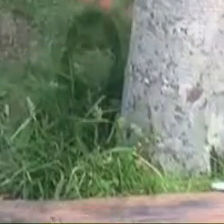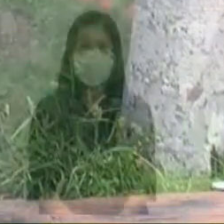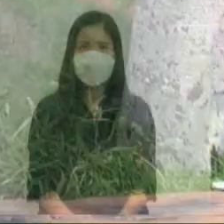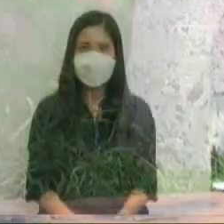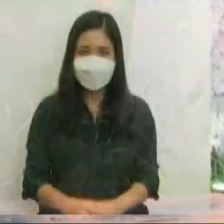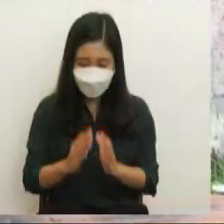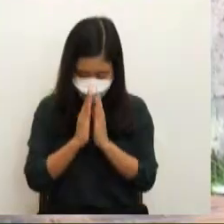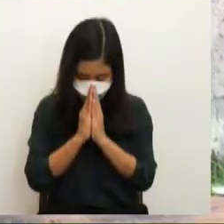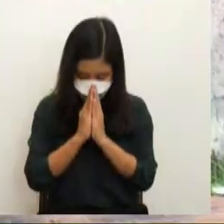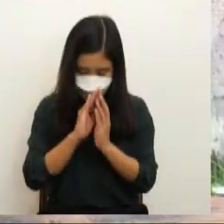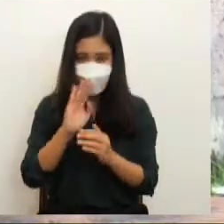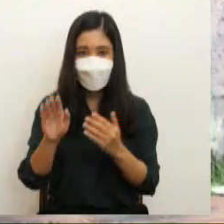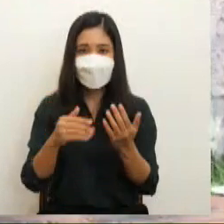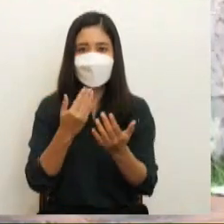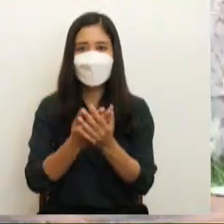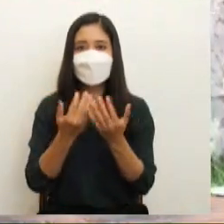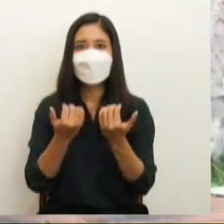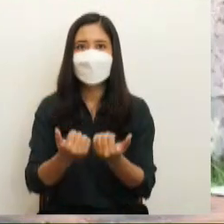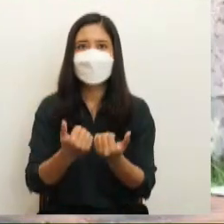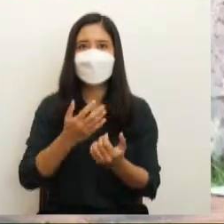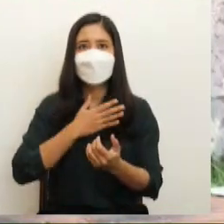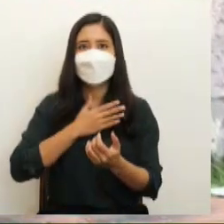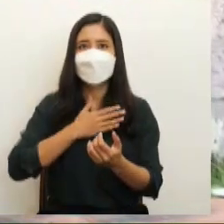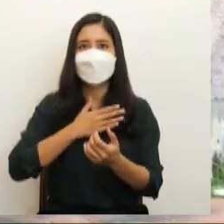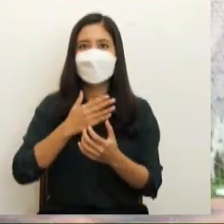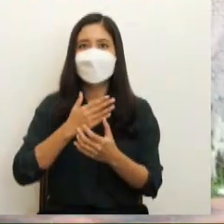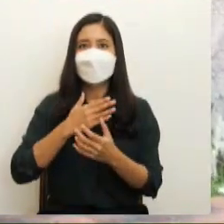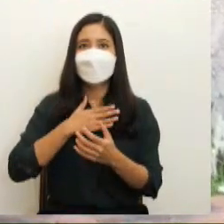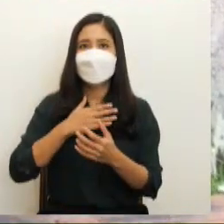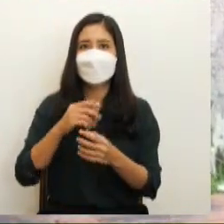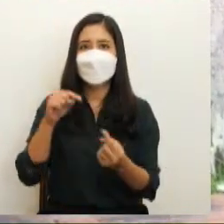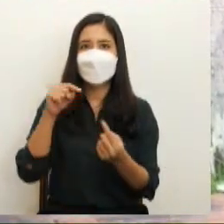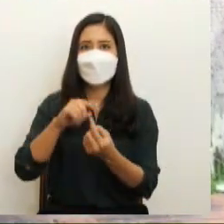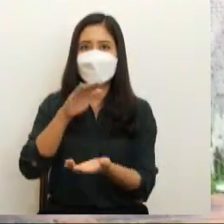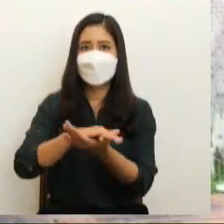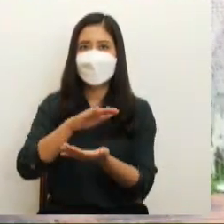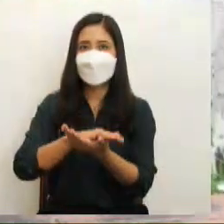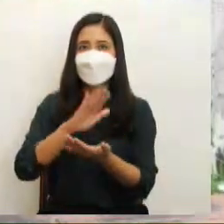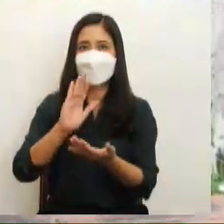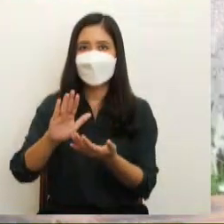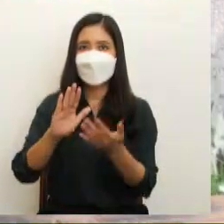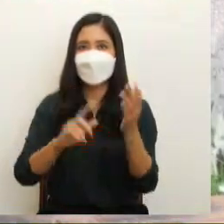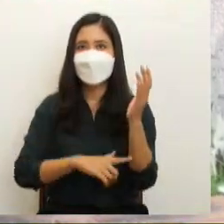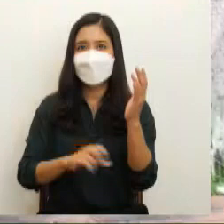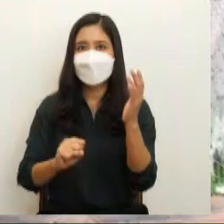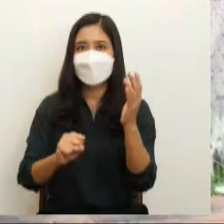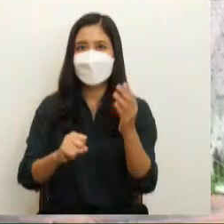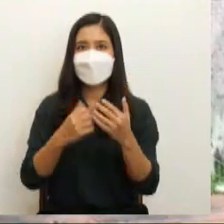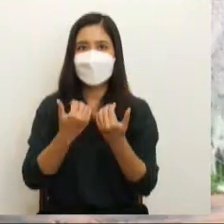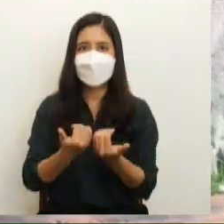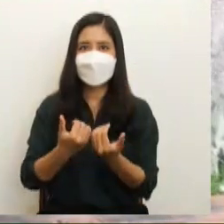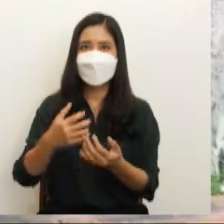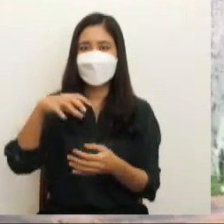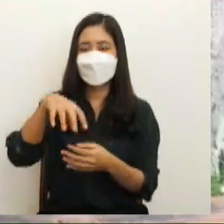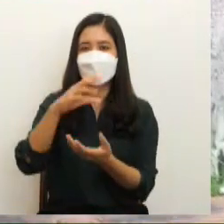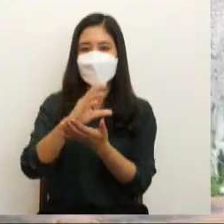สวัสดีค่ะดิฉันนางสุธาสินีดังแก้วศรีผู้อำนวยการโรงเรียนชุมชนบ้านนาการช่วงนี้นะคะโรงเรียนของเ